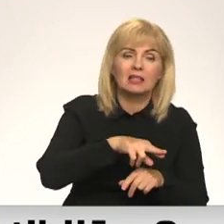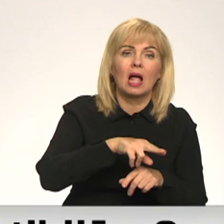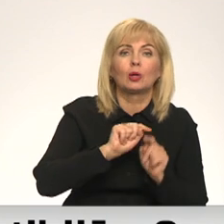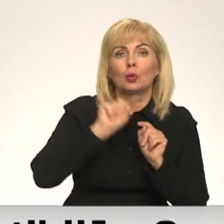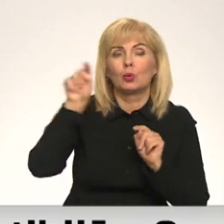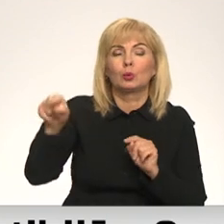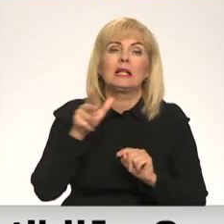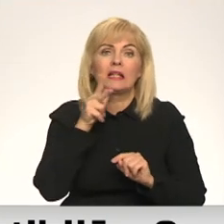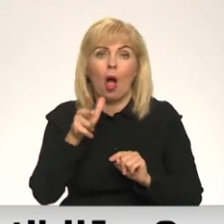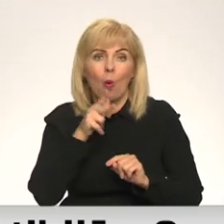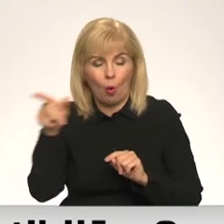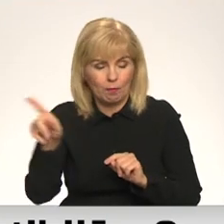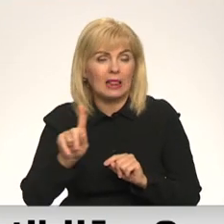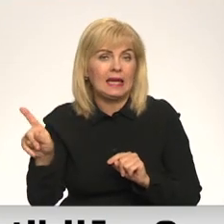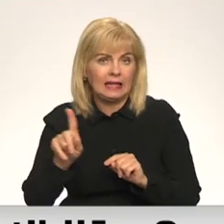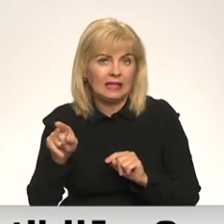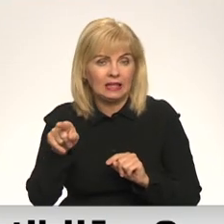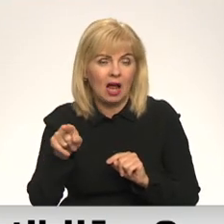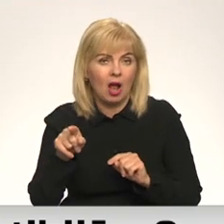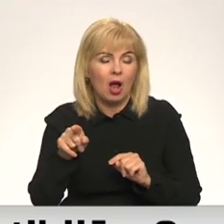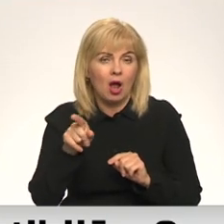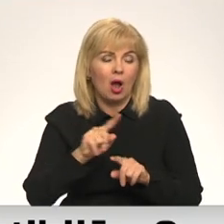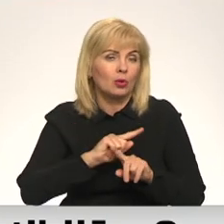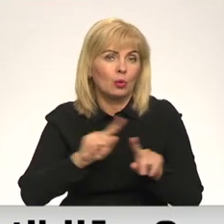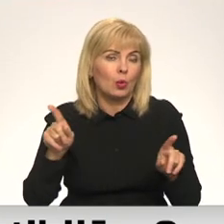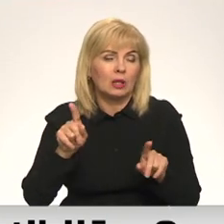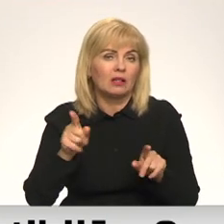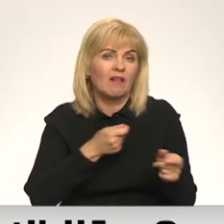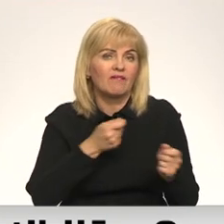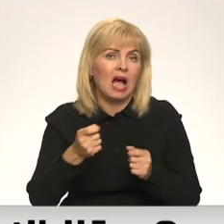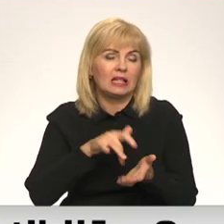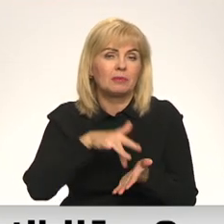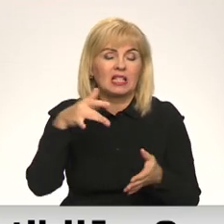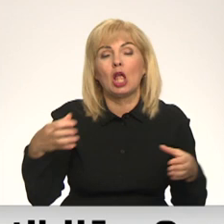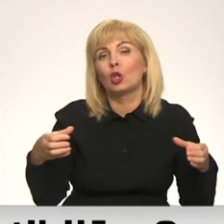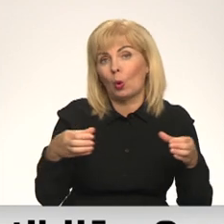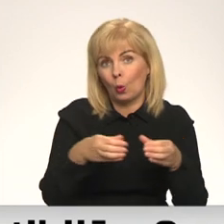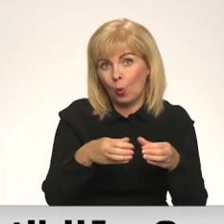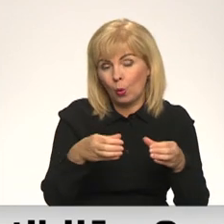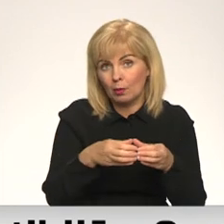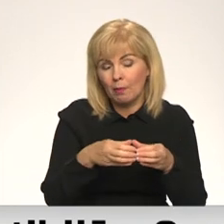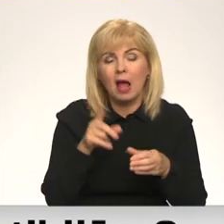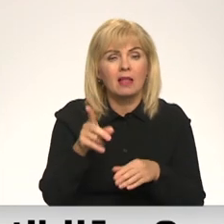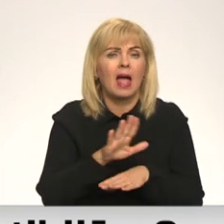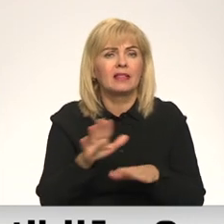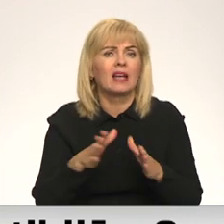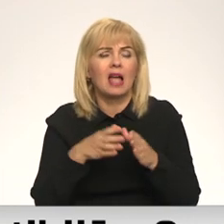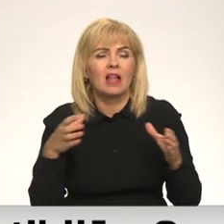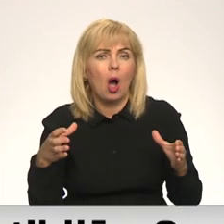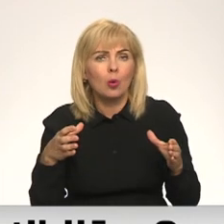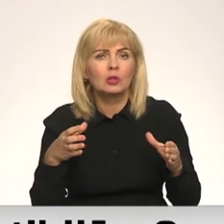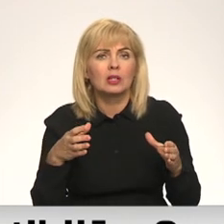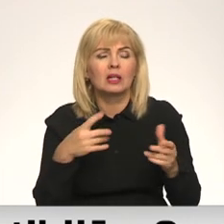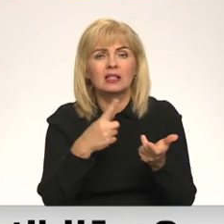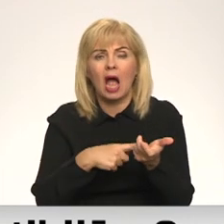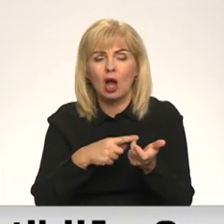tātad Daugavpilī arī mums ir operatīvā vadības centra grupa, varbūt ne tik daudz skaitliska kā